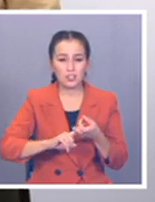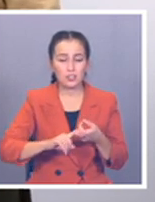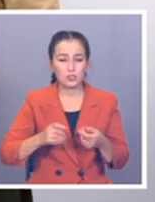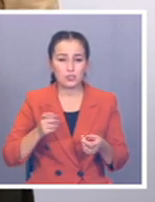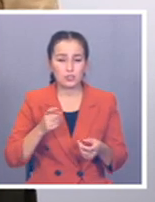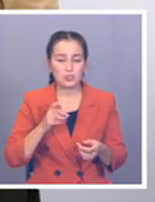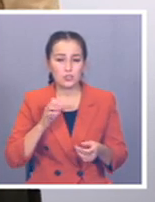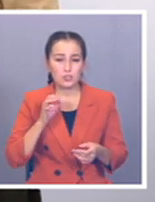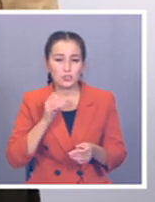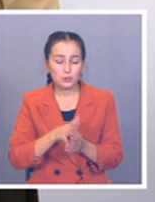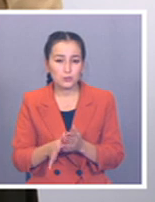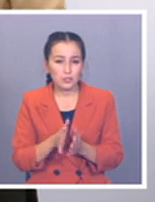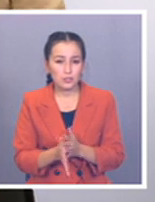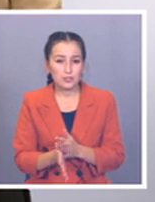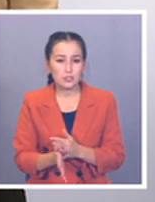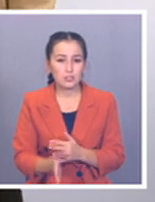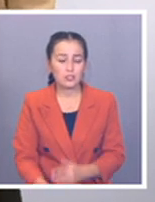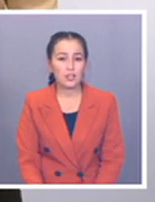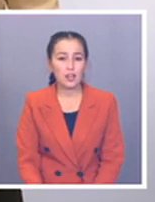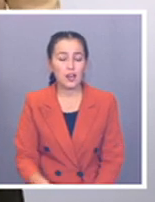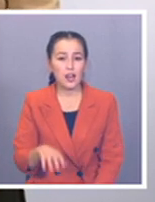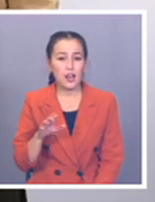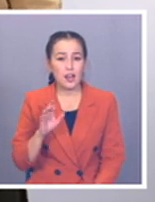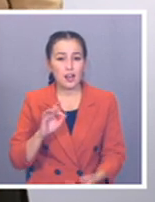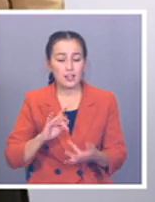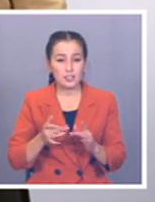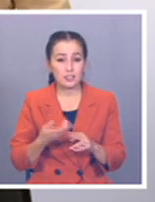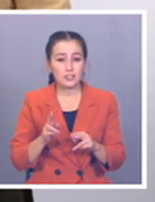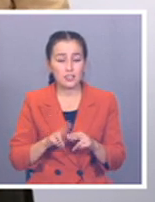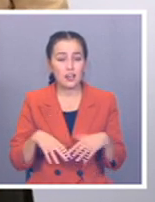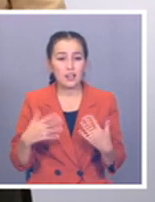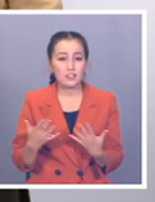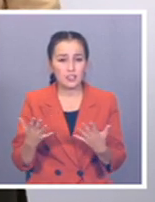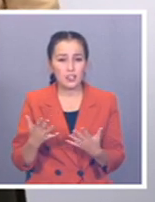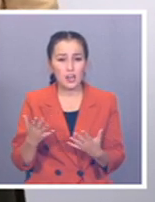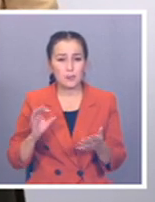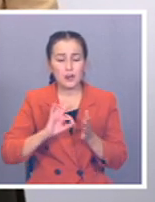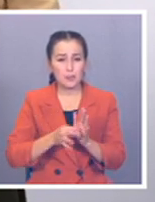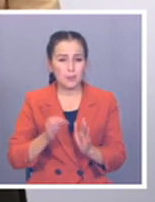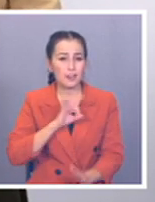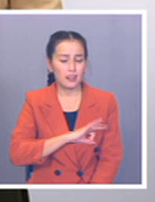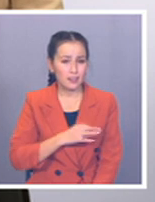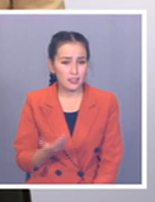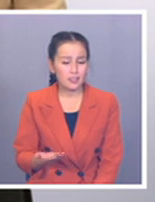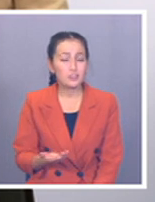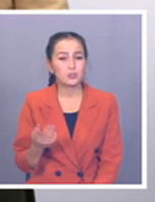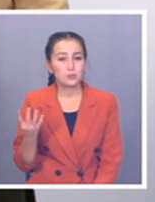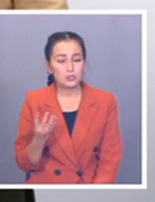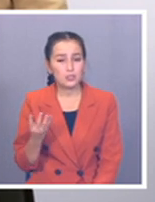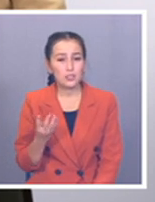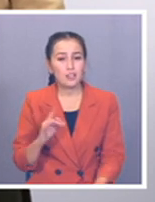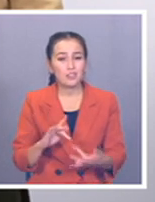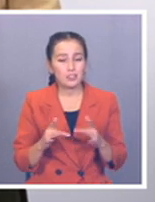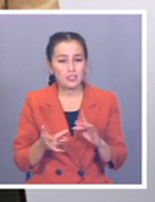Үшінші, интернетті немесе әлеуметтік желіді қандай мақсатта пайдаланасыз. Төртінші,